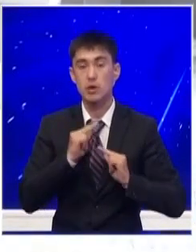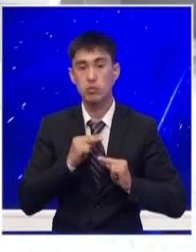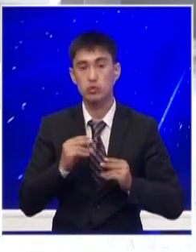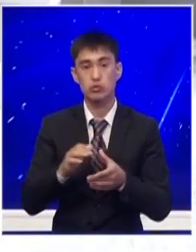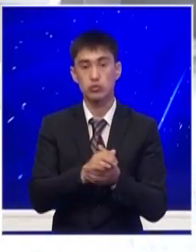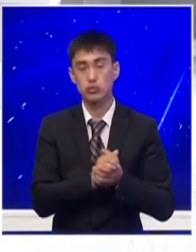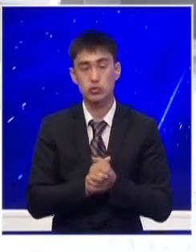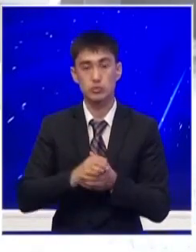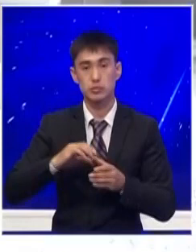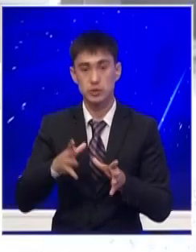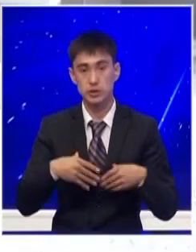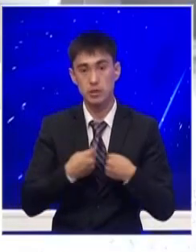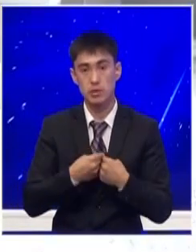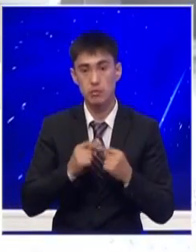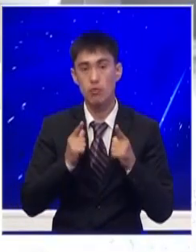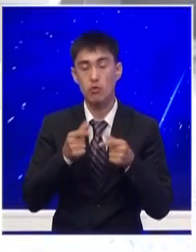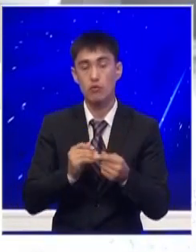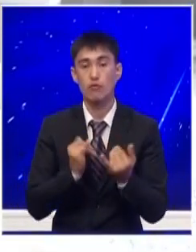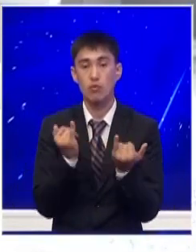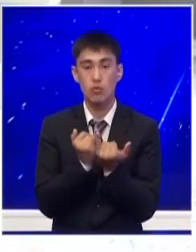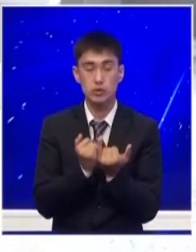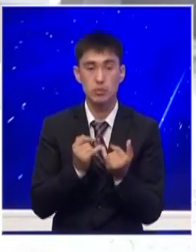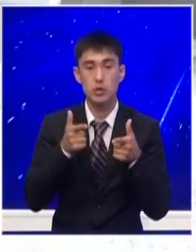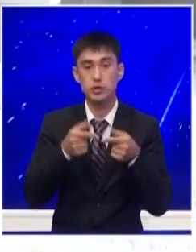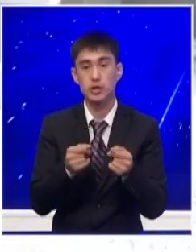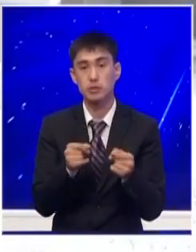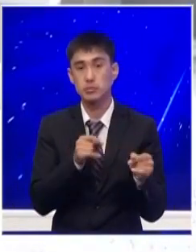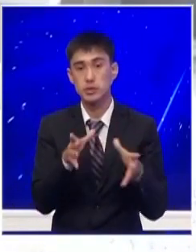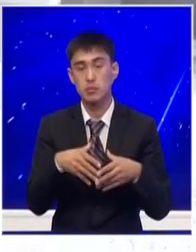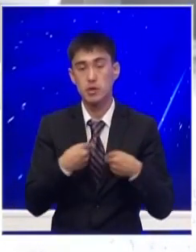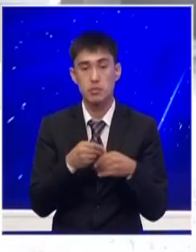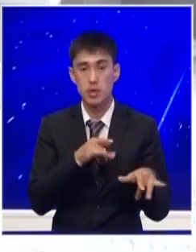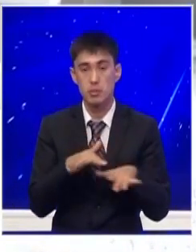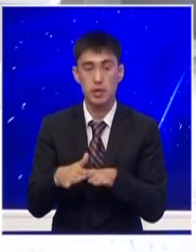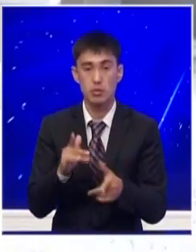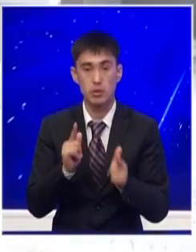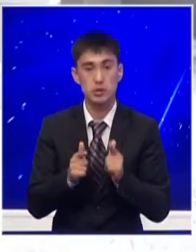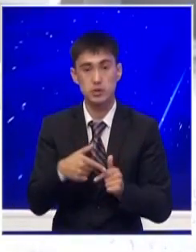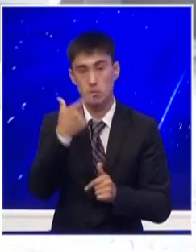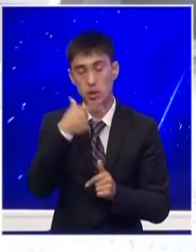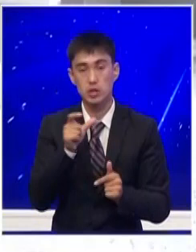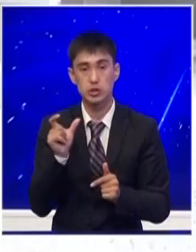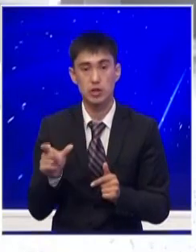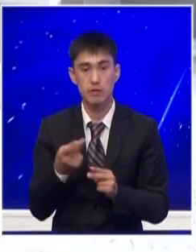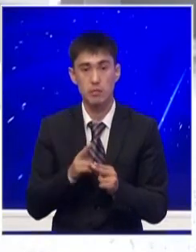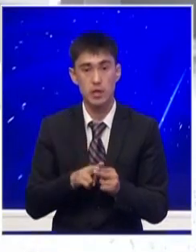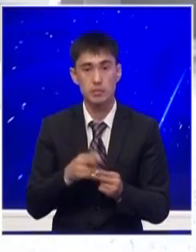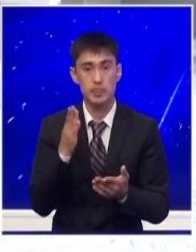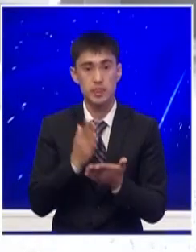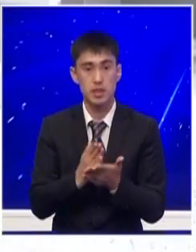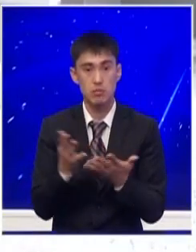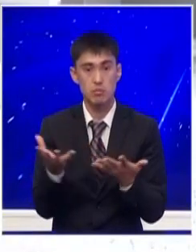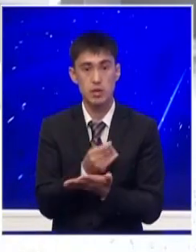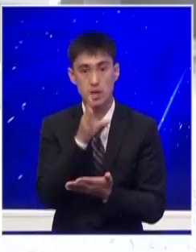дружим семьями, ходим друг к другу в гости, посещаем семейные мероприятия. Он по-настоящему порядочный человек. При этом он умеет